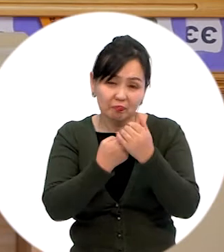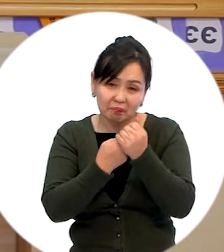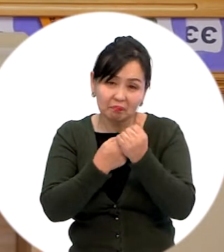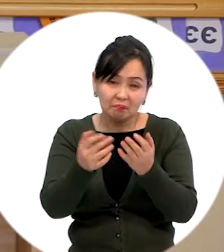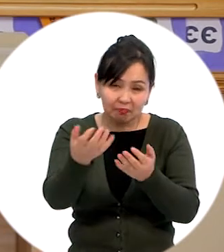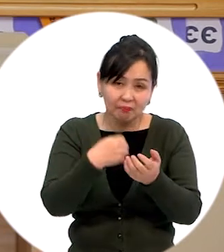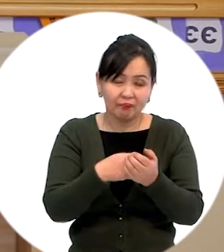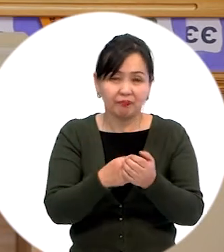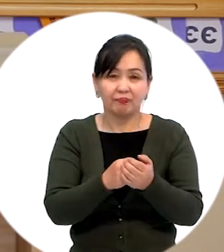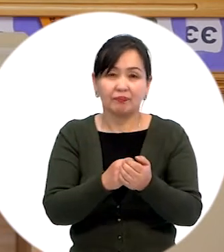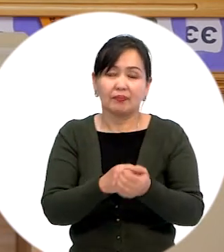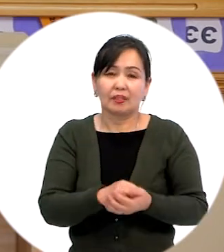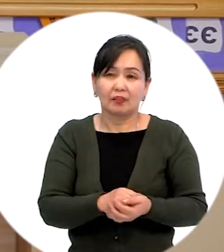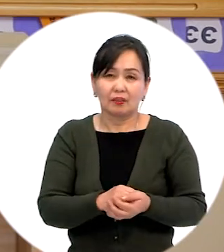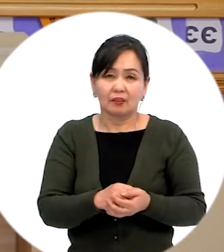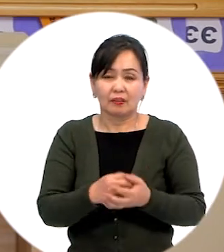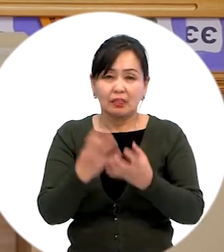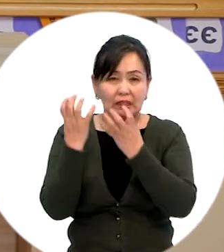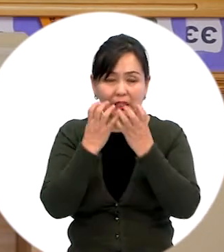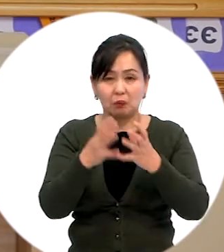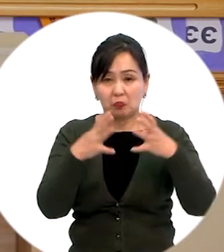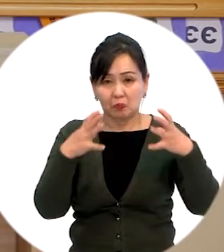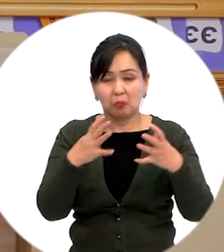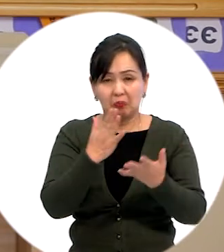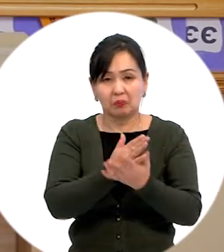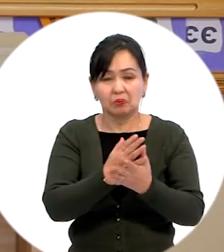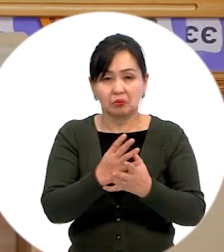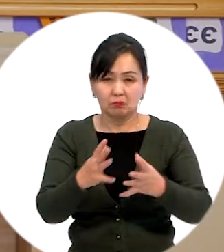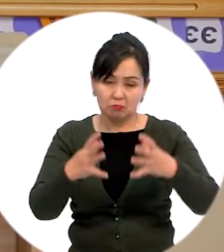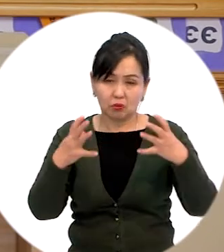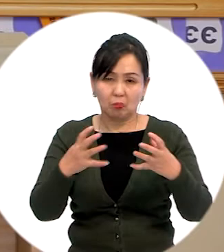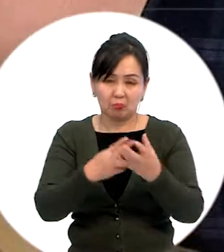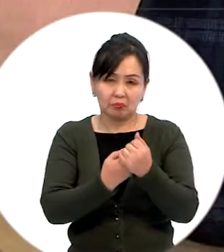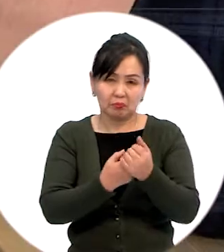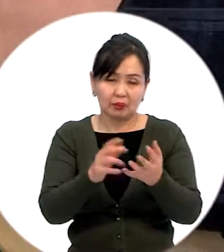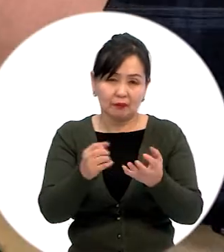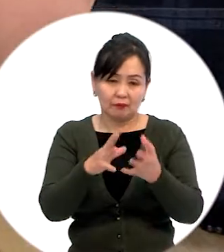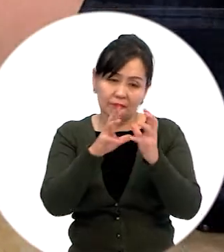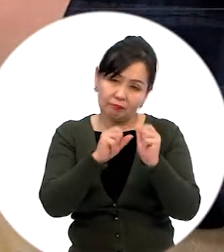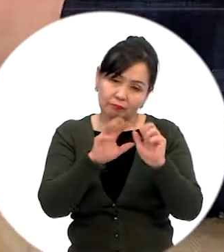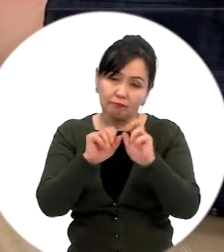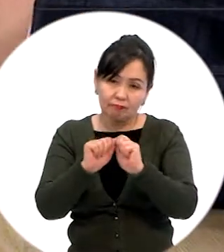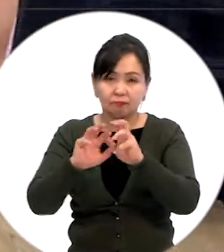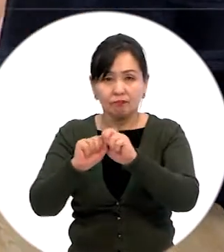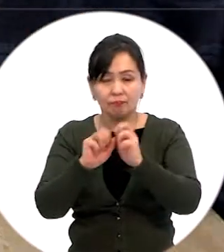өнгөө тэр чигээр нь аваад за тарвс маань том байдаг учраас тэр чигээр нь аваад бүгдээ зөөлрүүлээ.